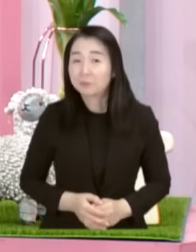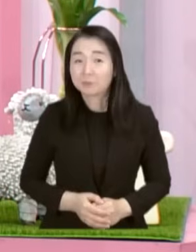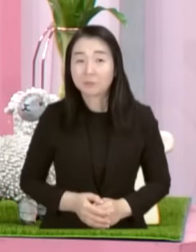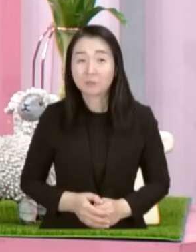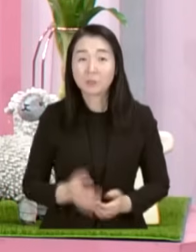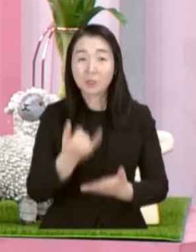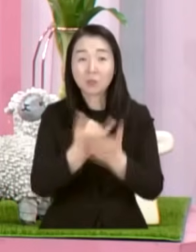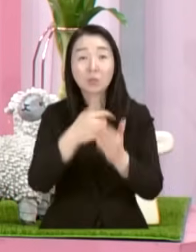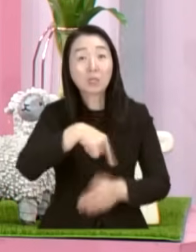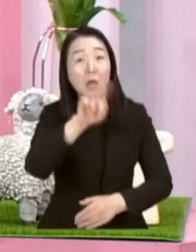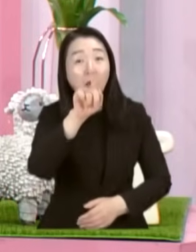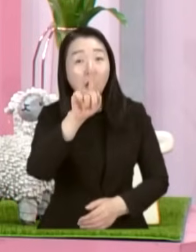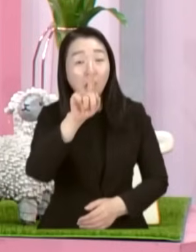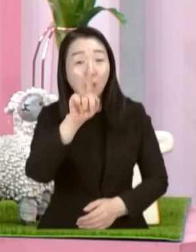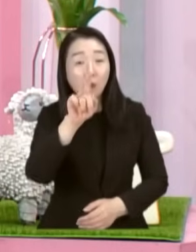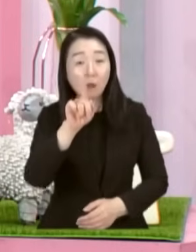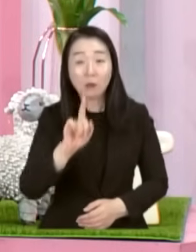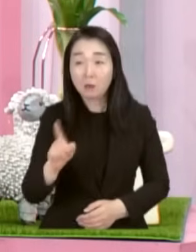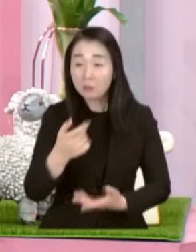그랬더니 청량리 가라.